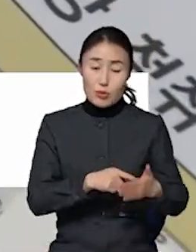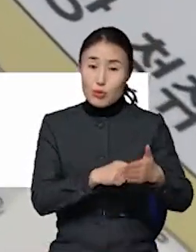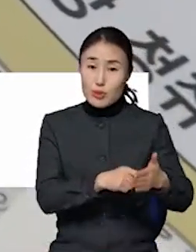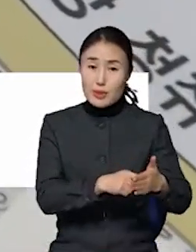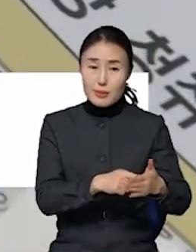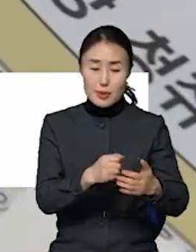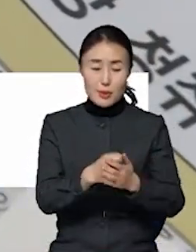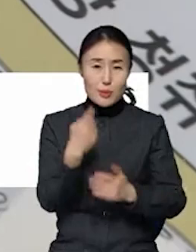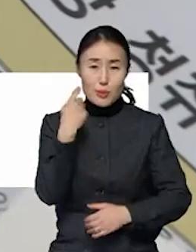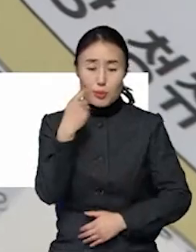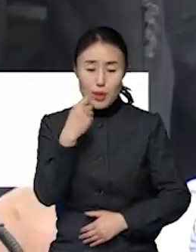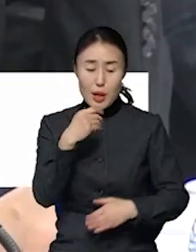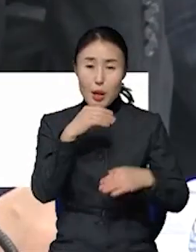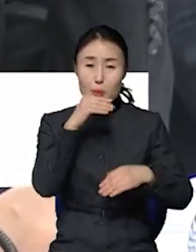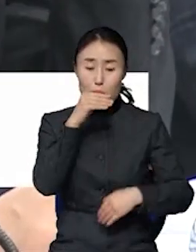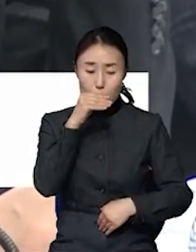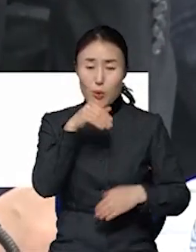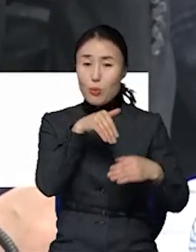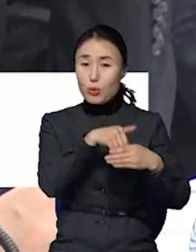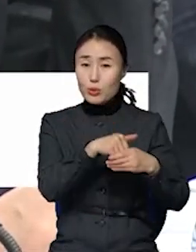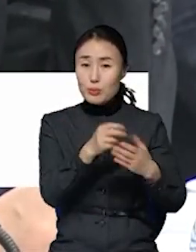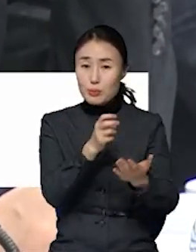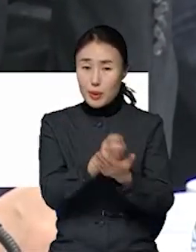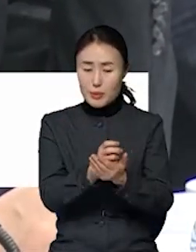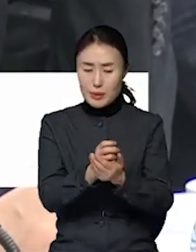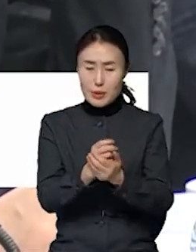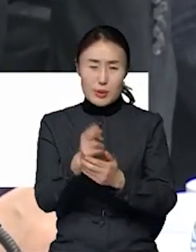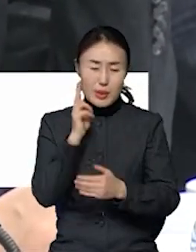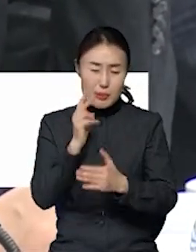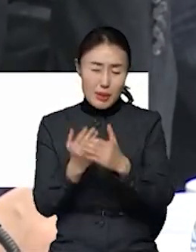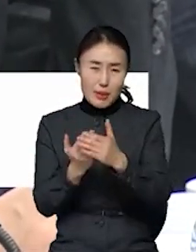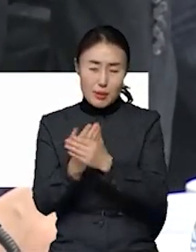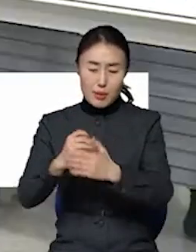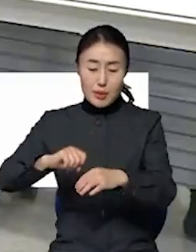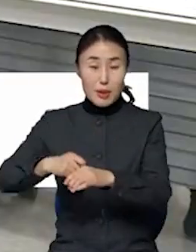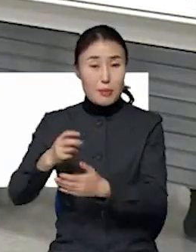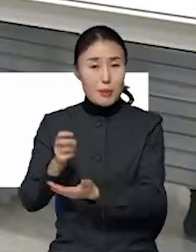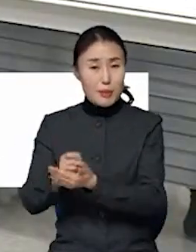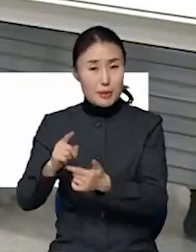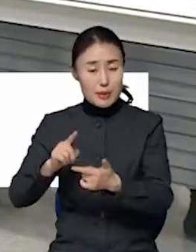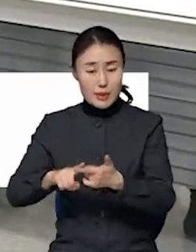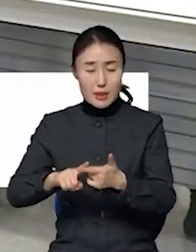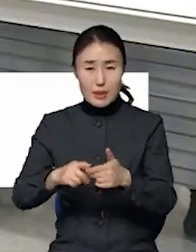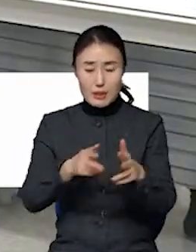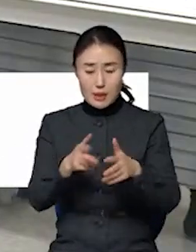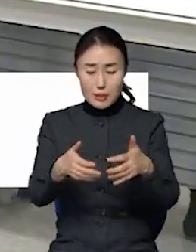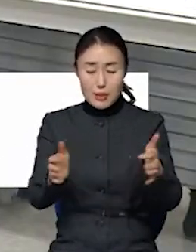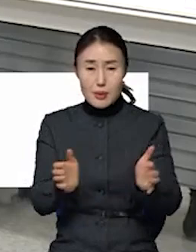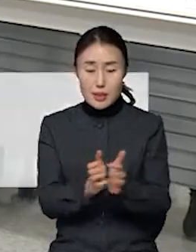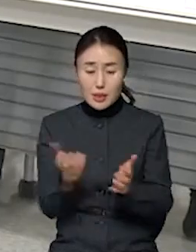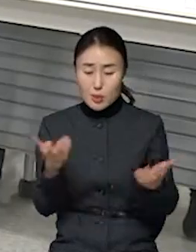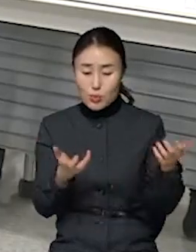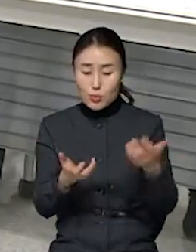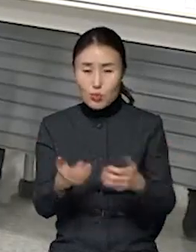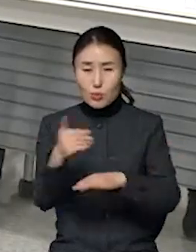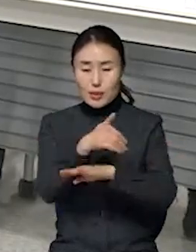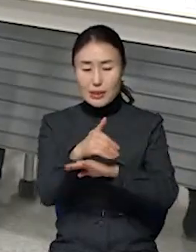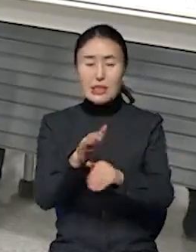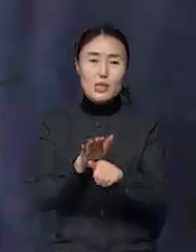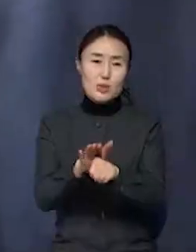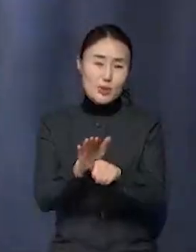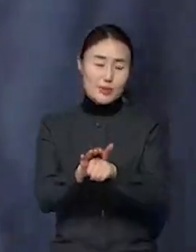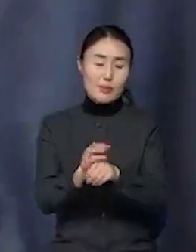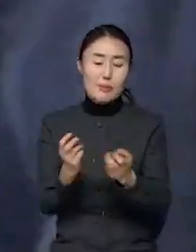이른바 노란 봉투법과 중대세의 처벌법에 대한 우려에 대해선 상단 입주 기업을 위한 지원 방안 마련을